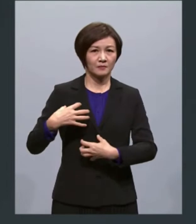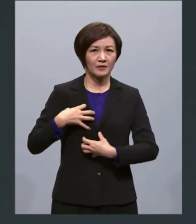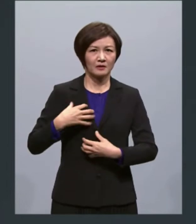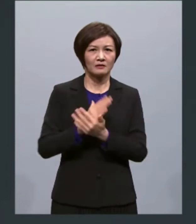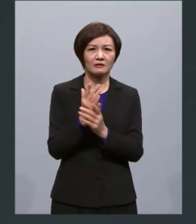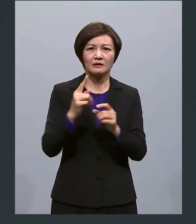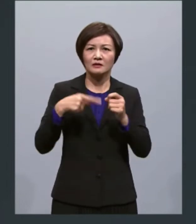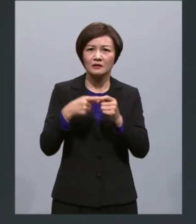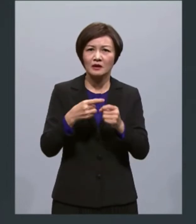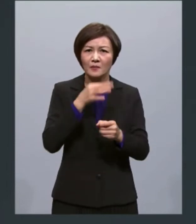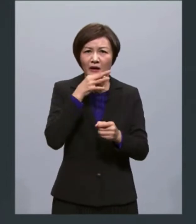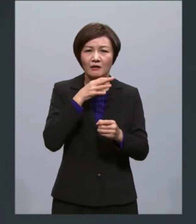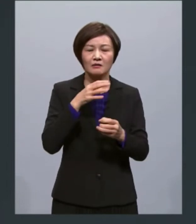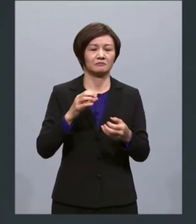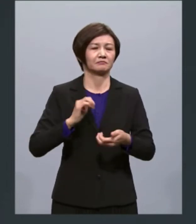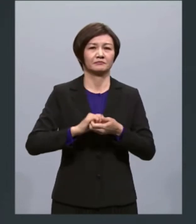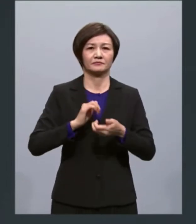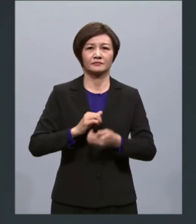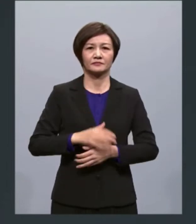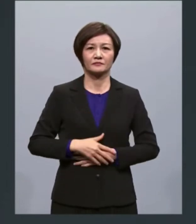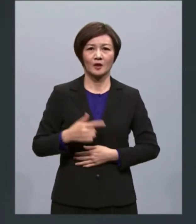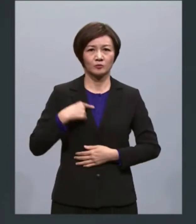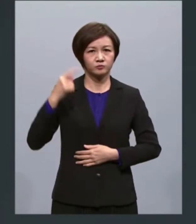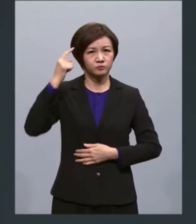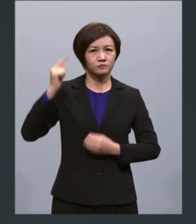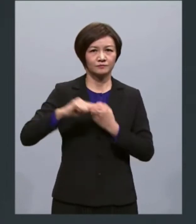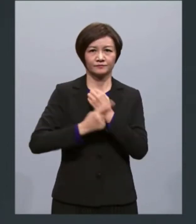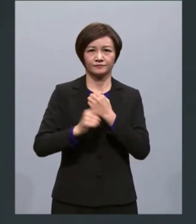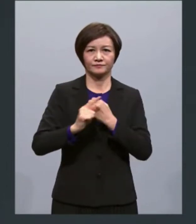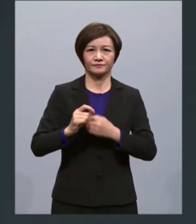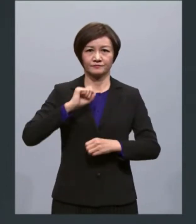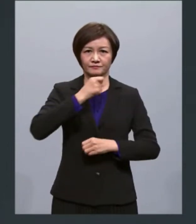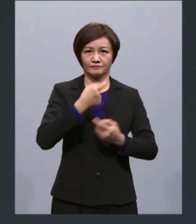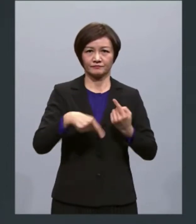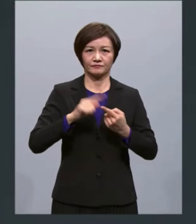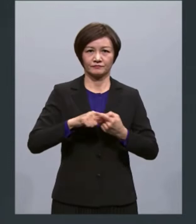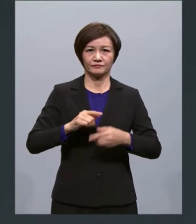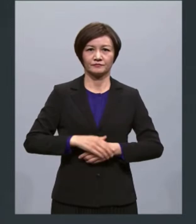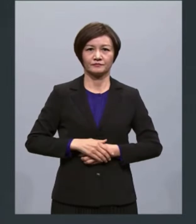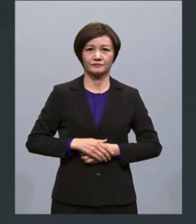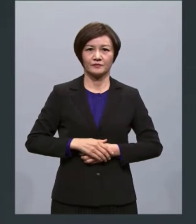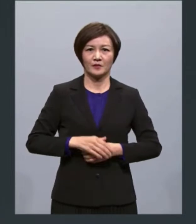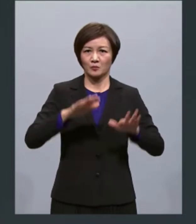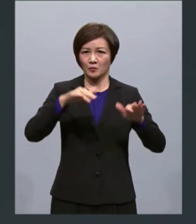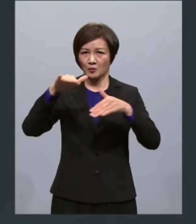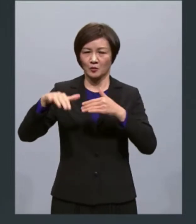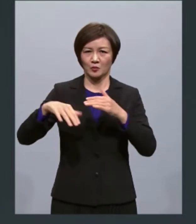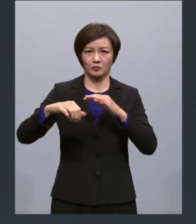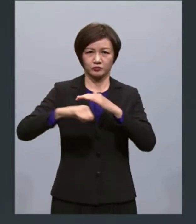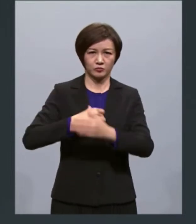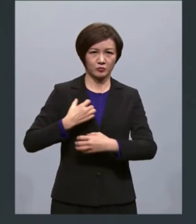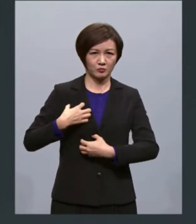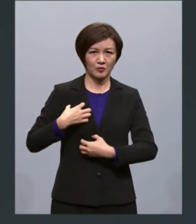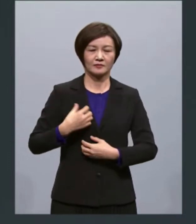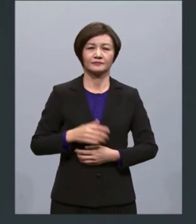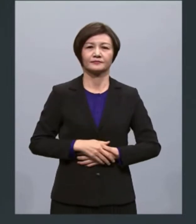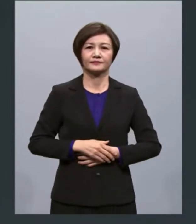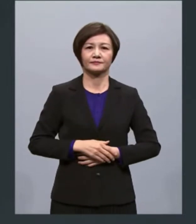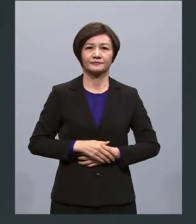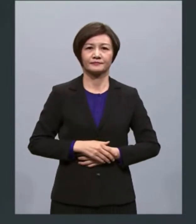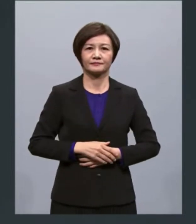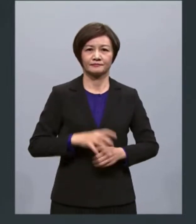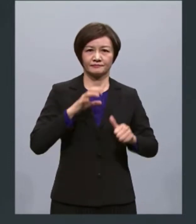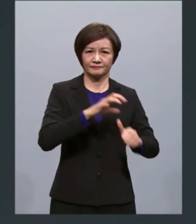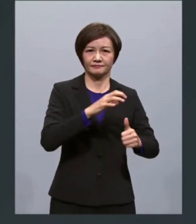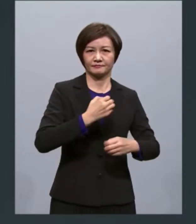期就够的。因此，我主张台湾还是要以募兵为主，征兵为辅，同时应